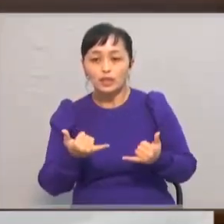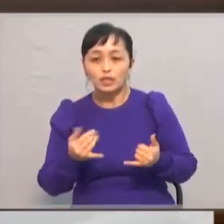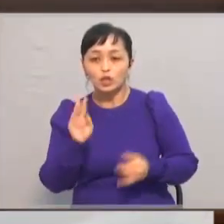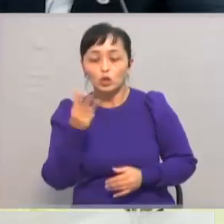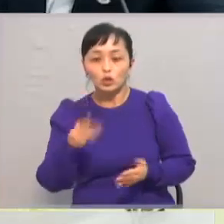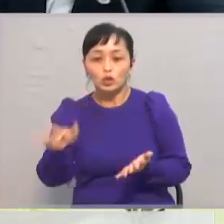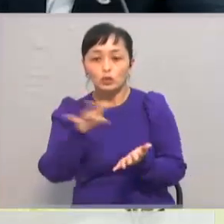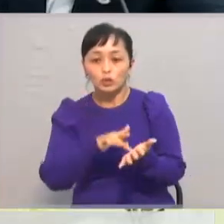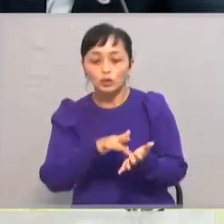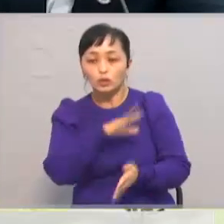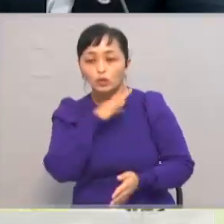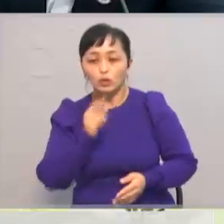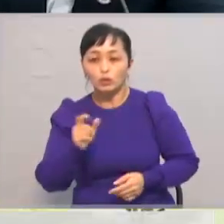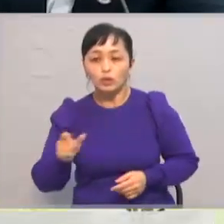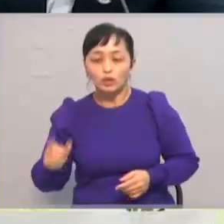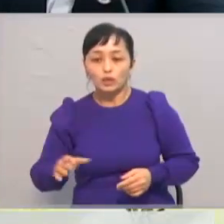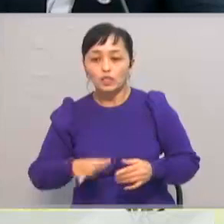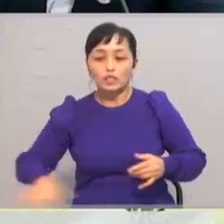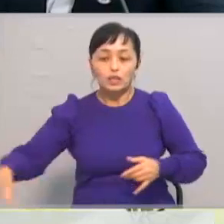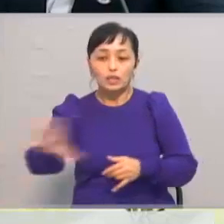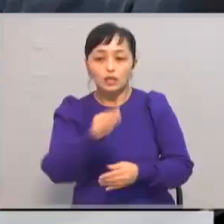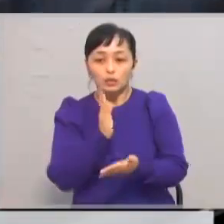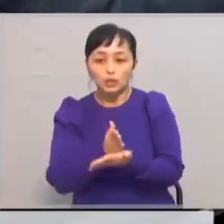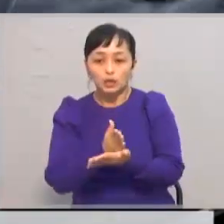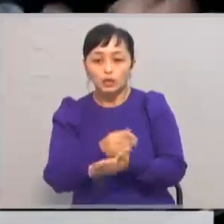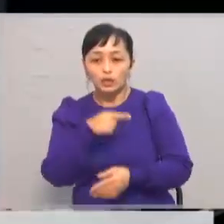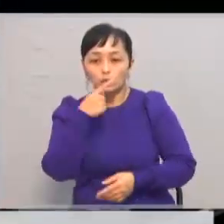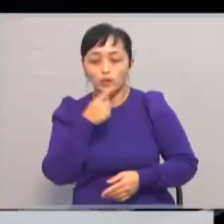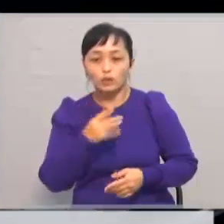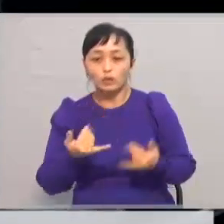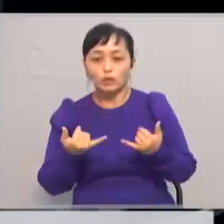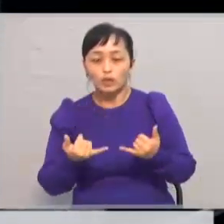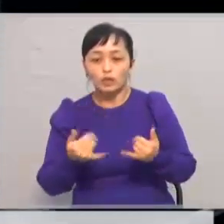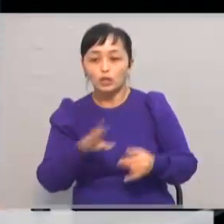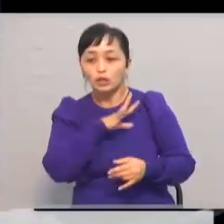аумағы 116 200 гектарды құрайды. Басқарма өкілдеріне кеңес мүшелері тарапынан